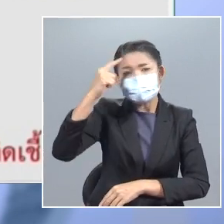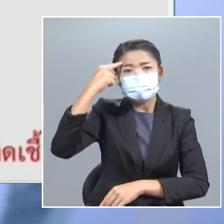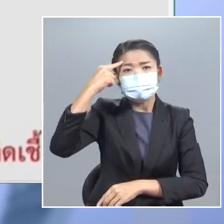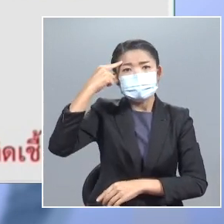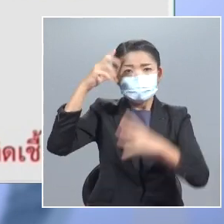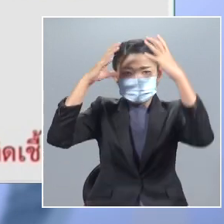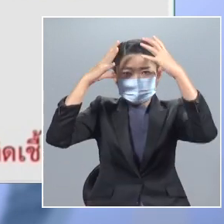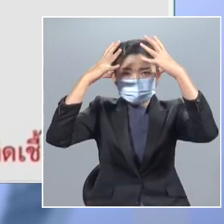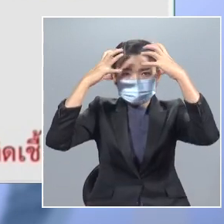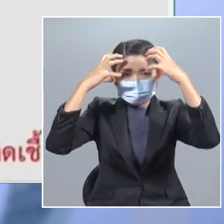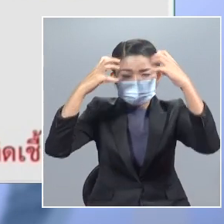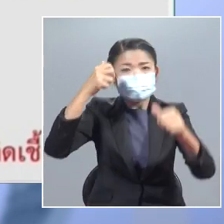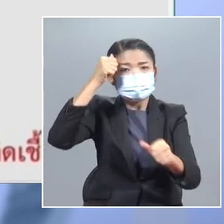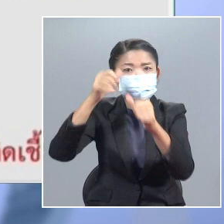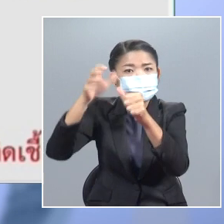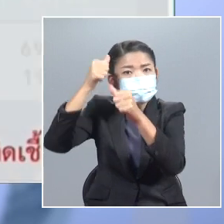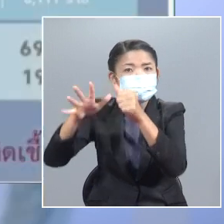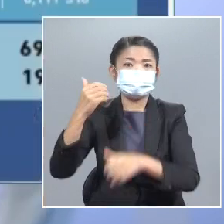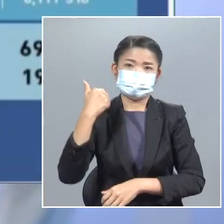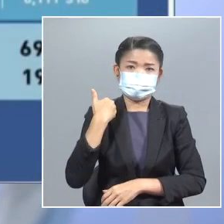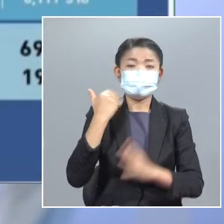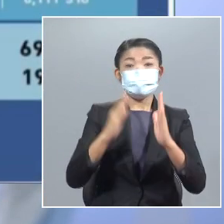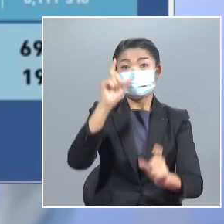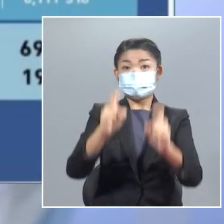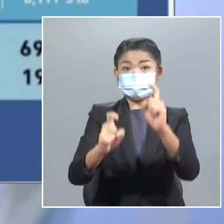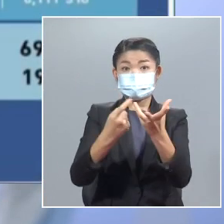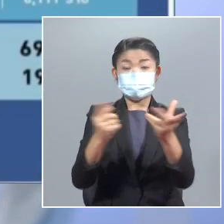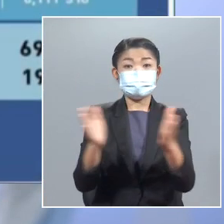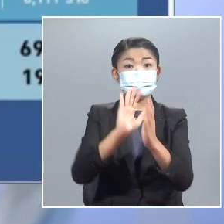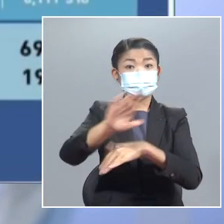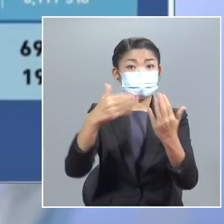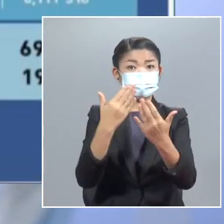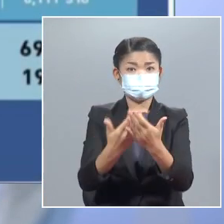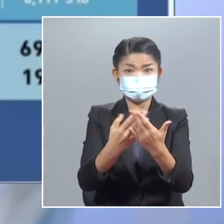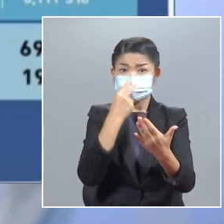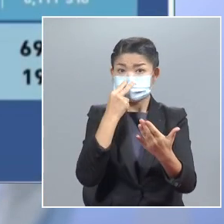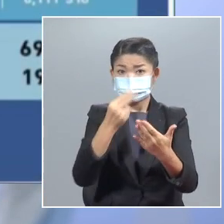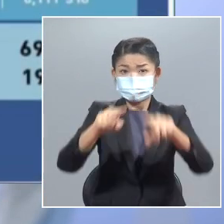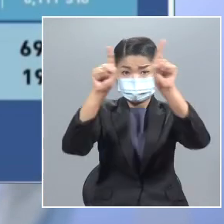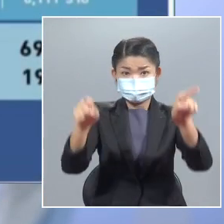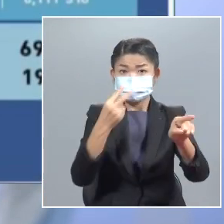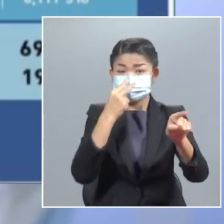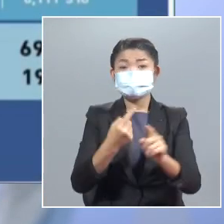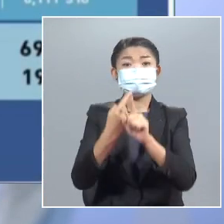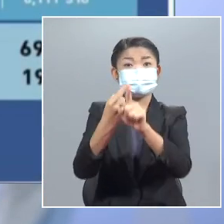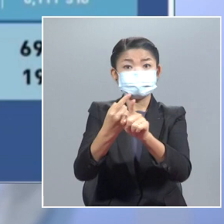มองเสื่อมด้วยยอดตัวเลขผู้เสียชีวิตสะสมก็อย่างที่เห็นที่หน้าจอนะคะต